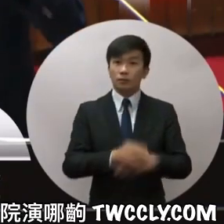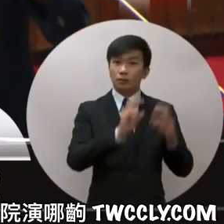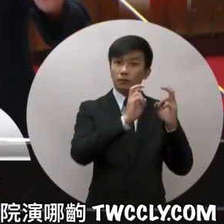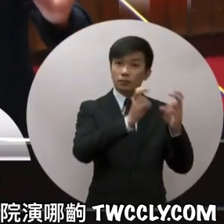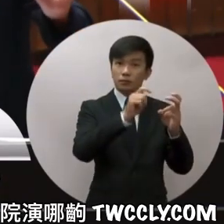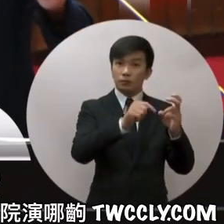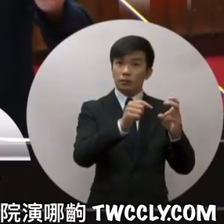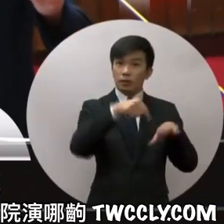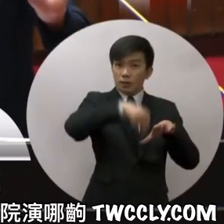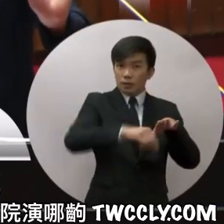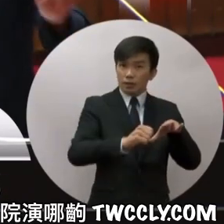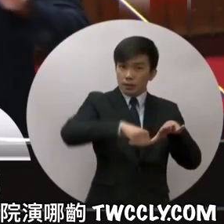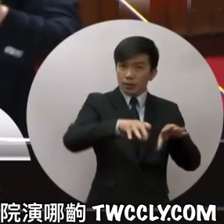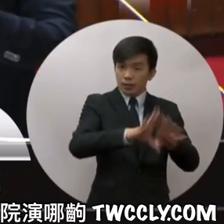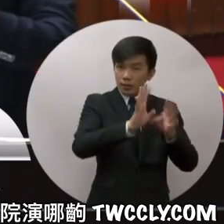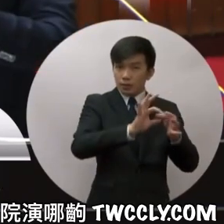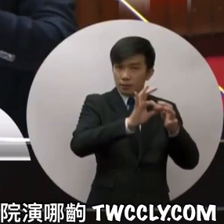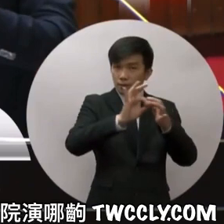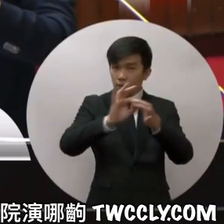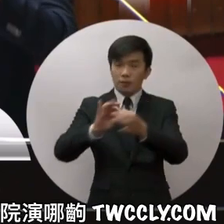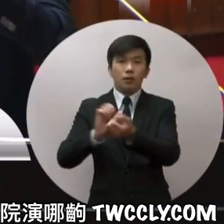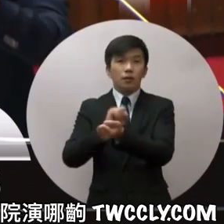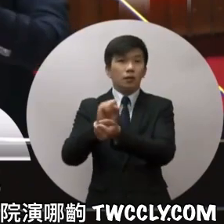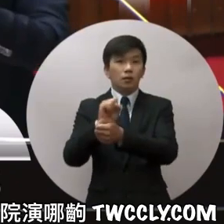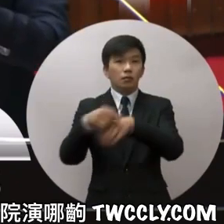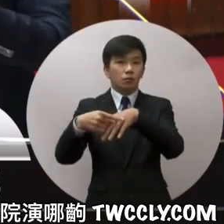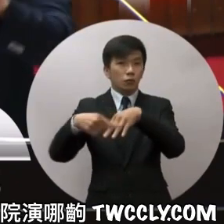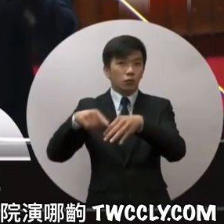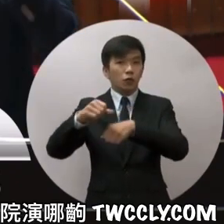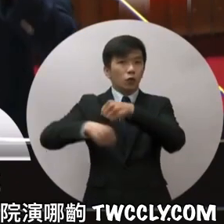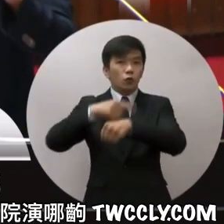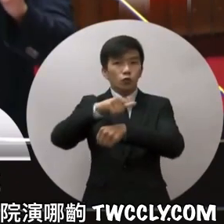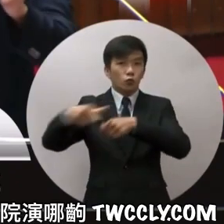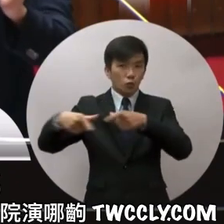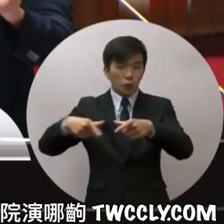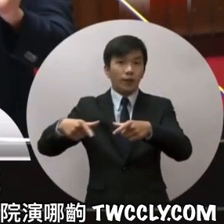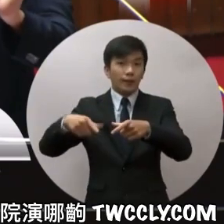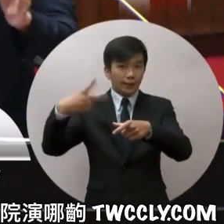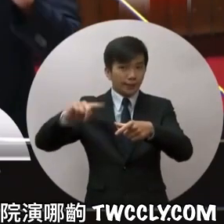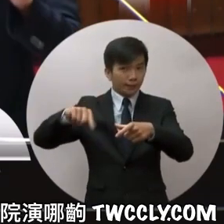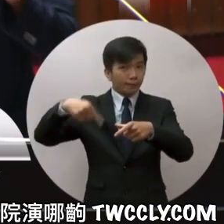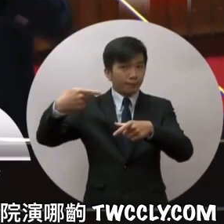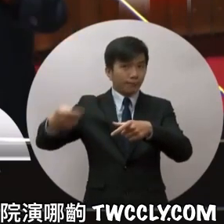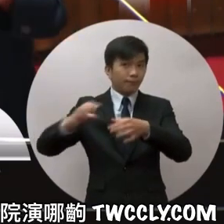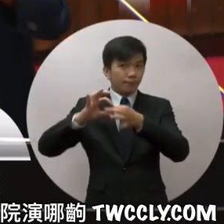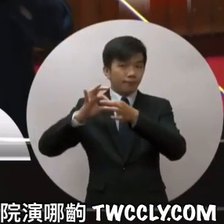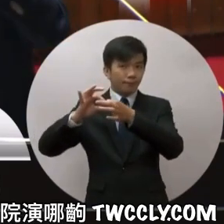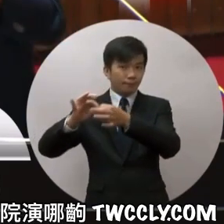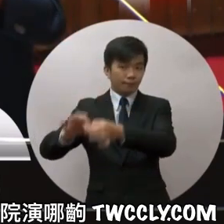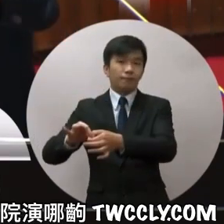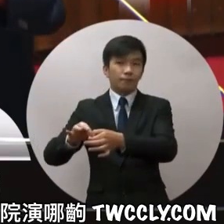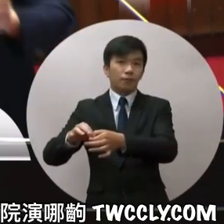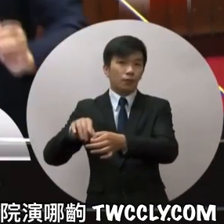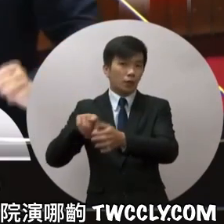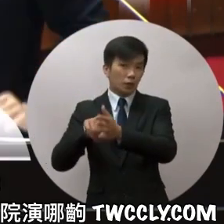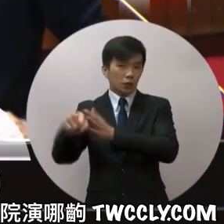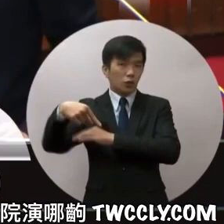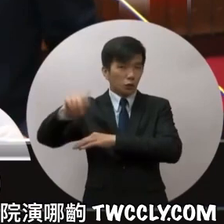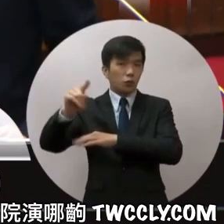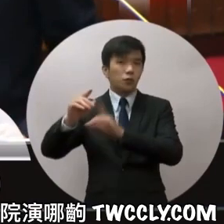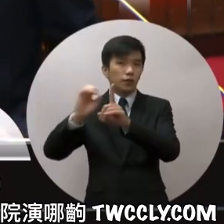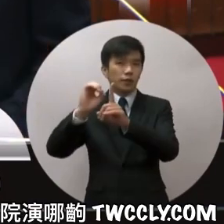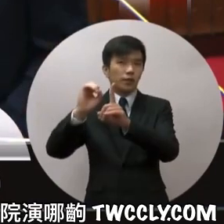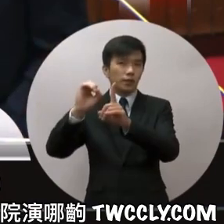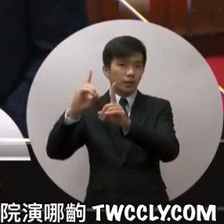延伸至木柵動物園如果可以再從木柵動物園拉一條線直接接到101